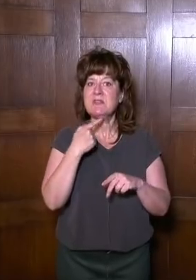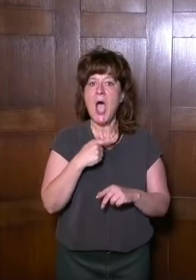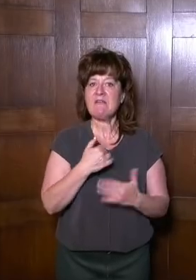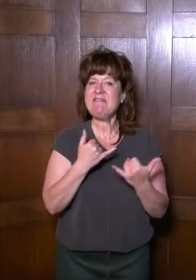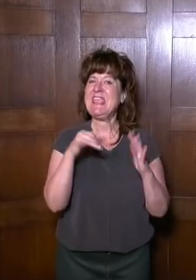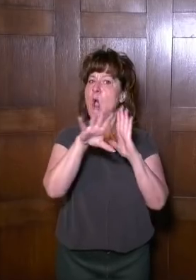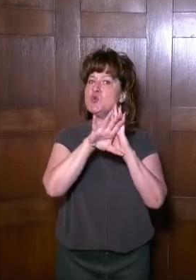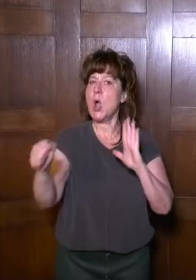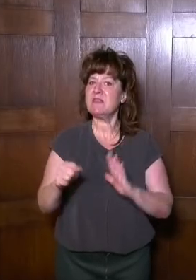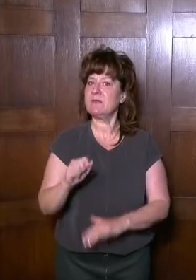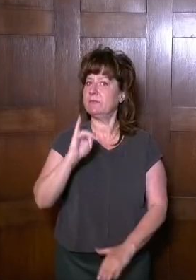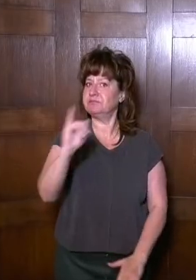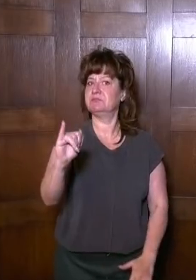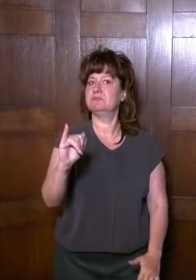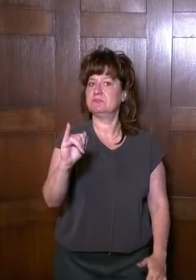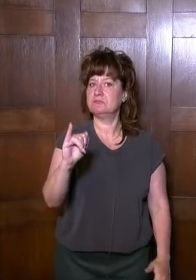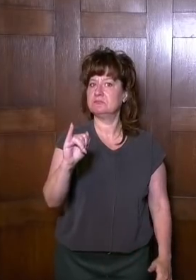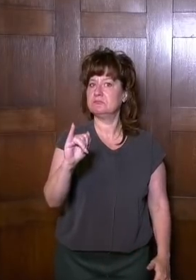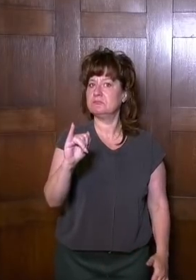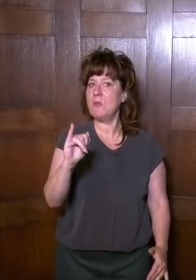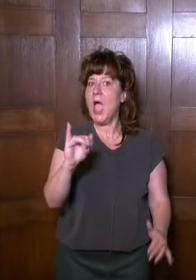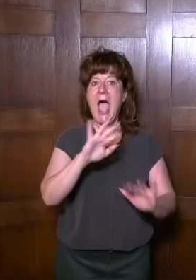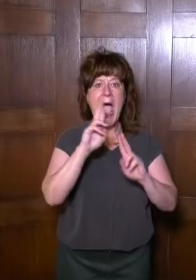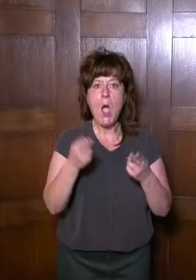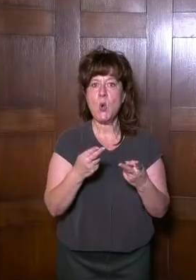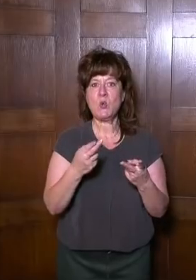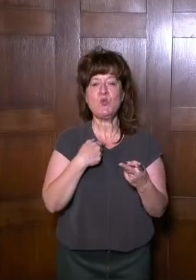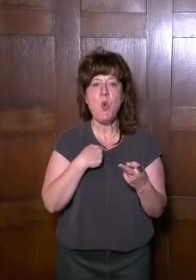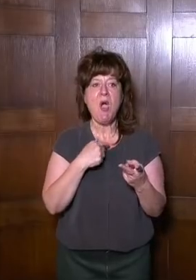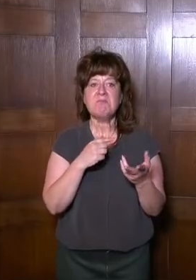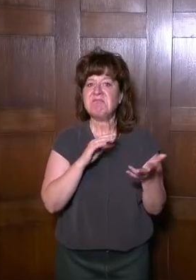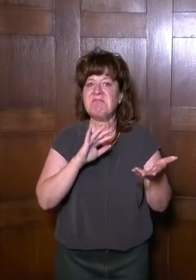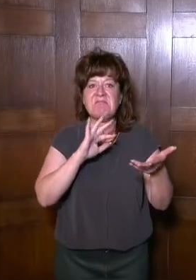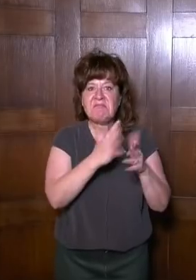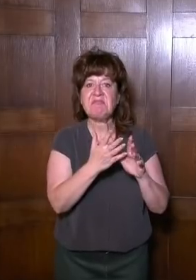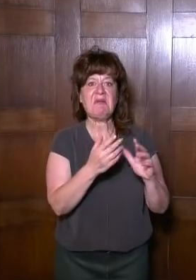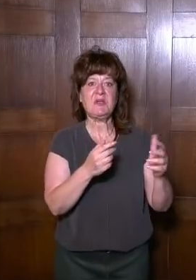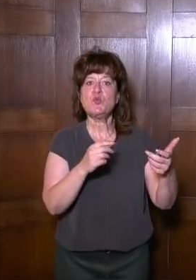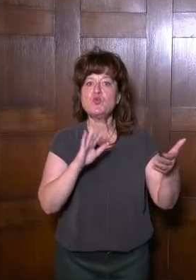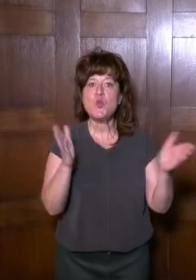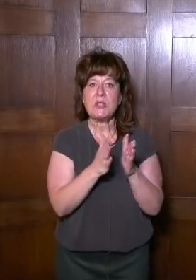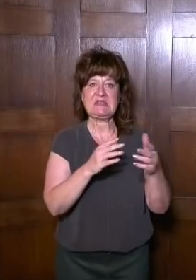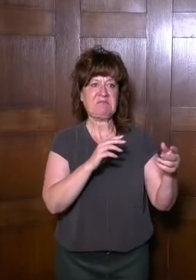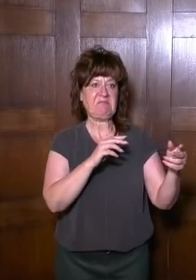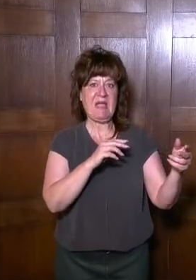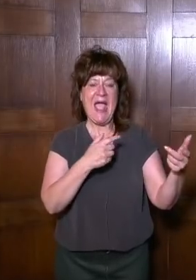ignoriert. Bestenfalls gab es indirekte Reaktionen über entsprechende